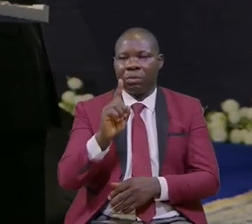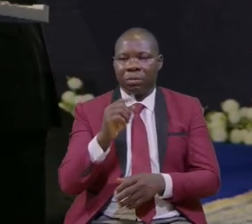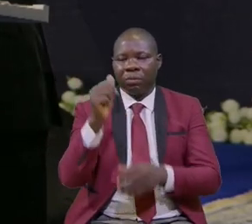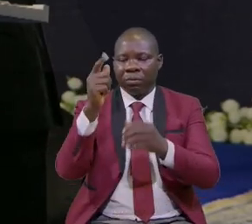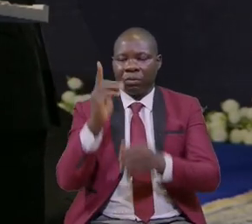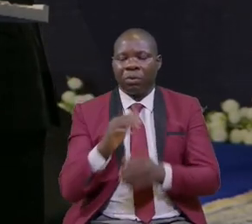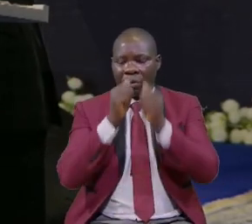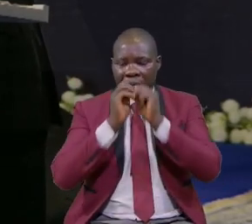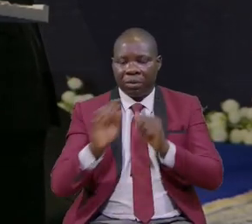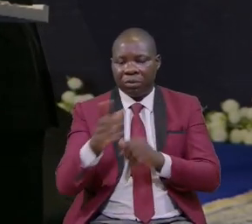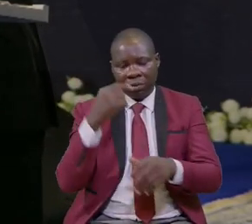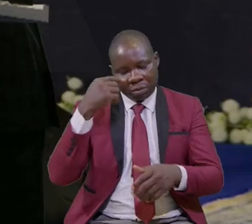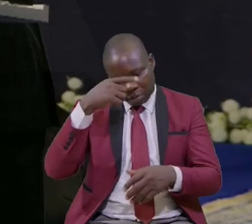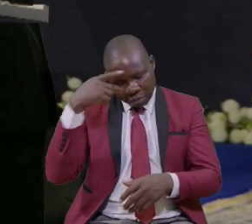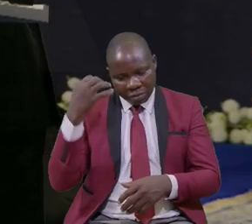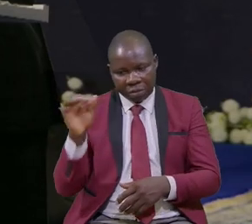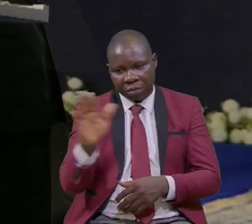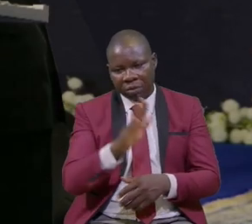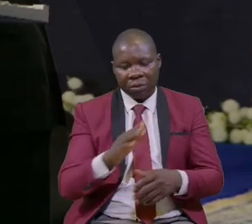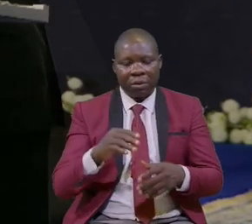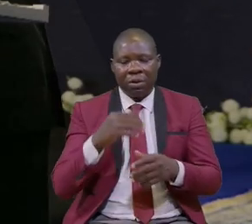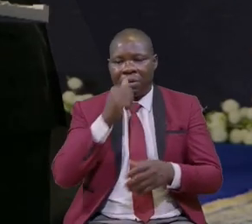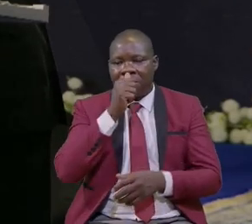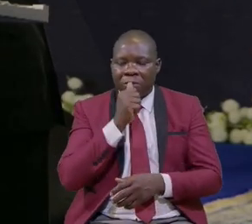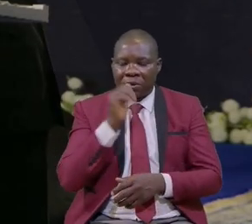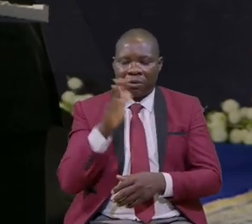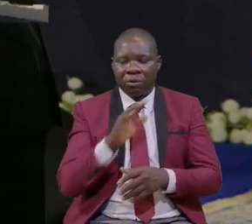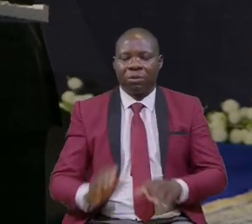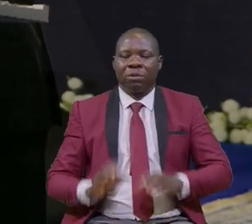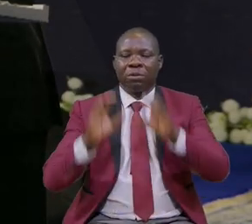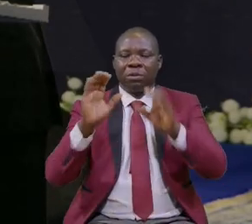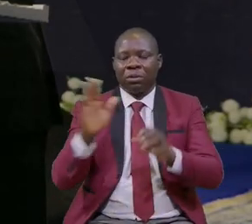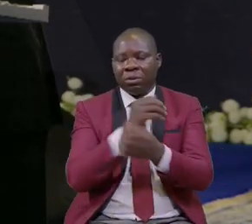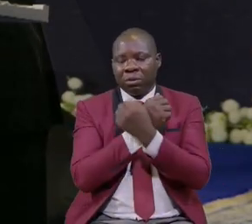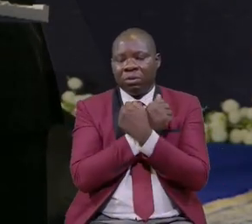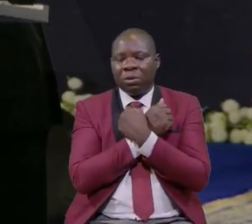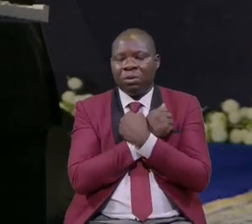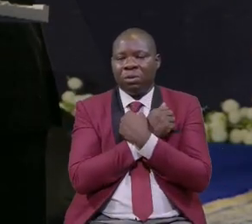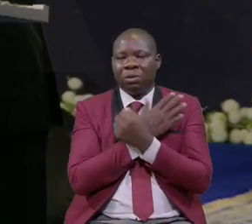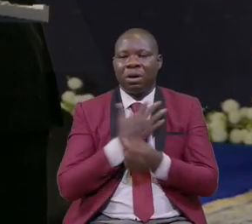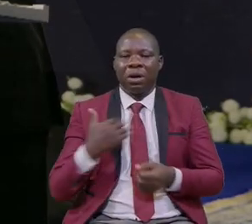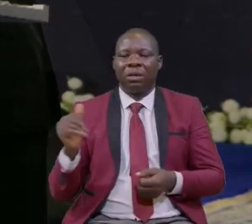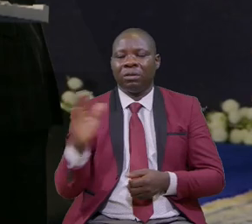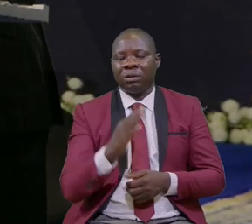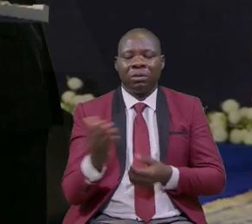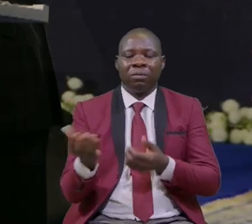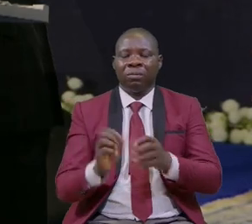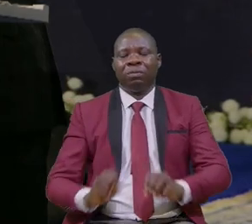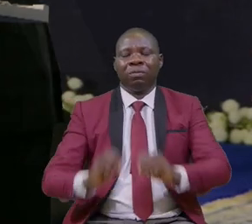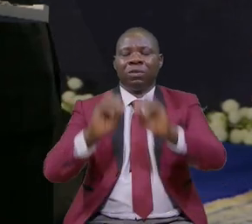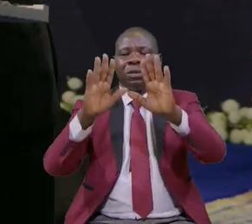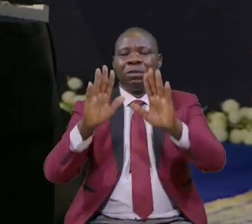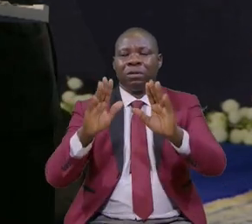Que Dieu vous bénisse pour votre patience, votre engagement, votre amour.